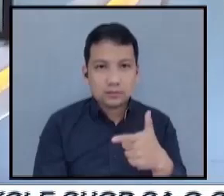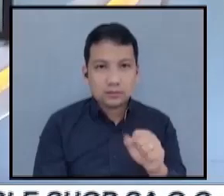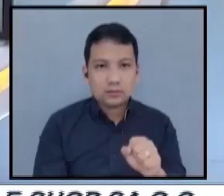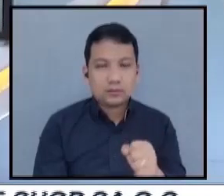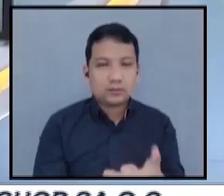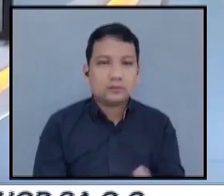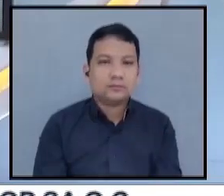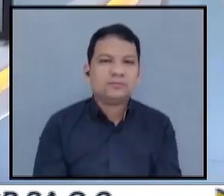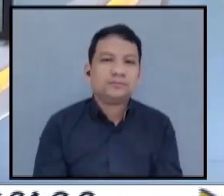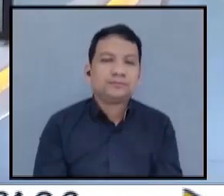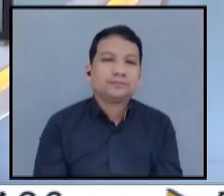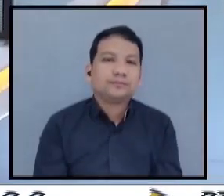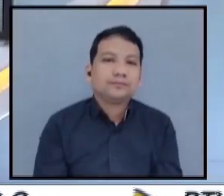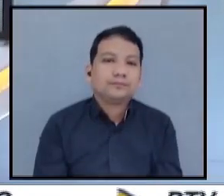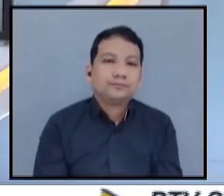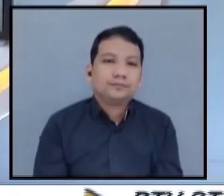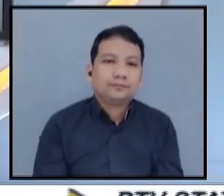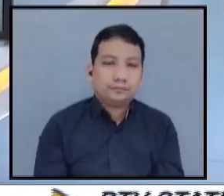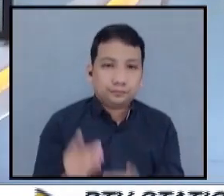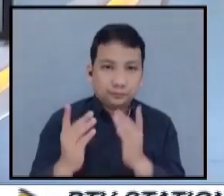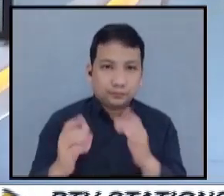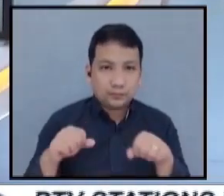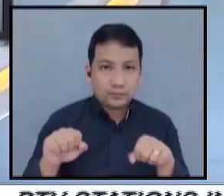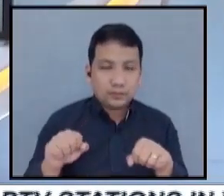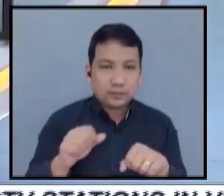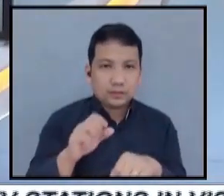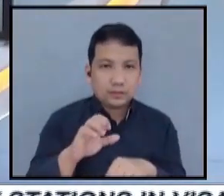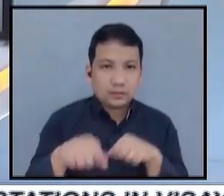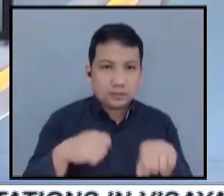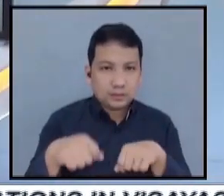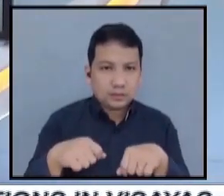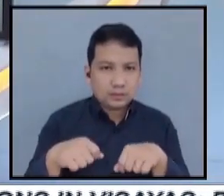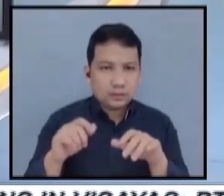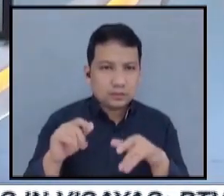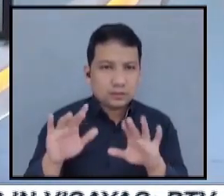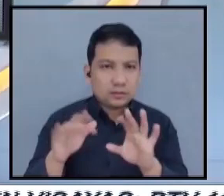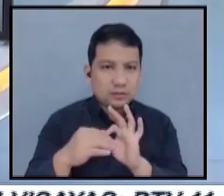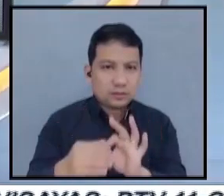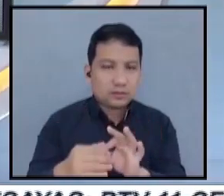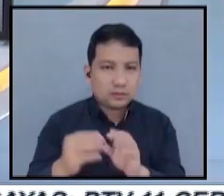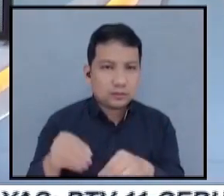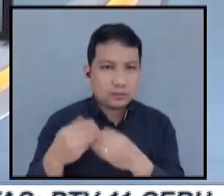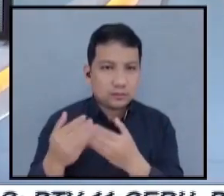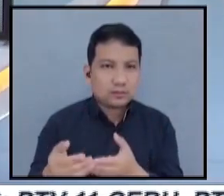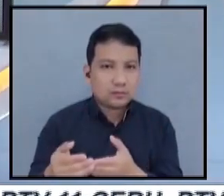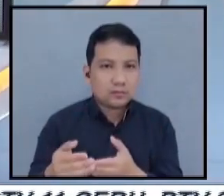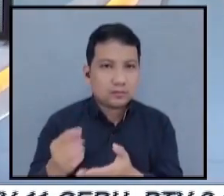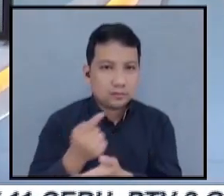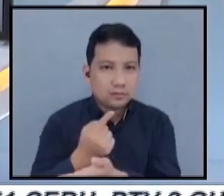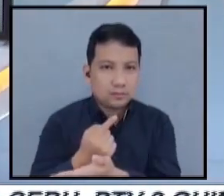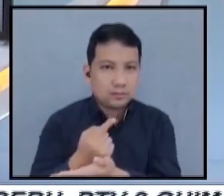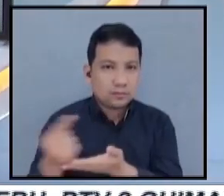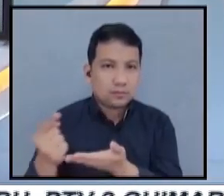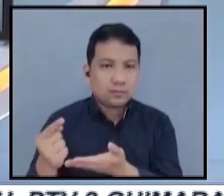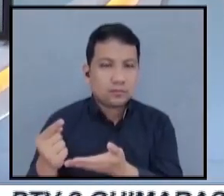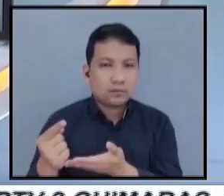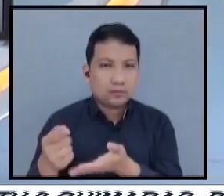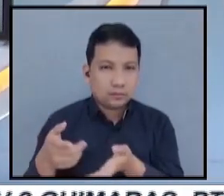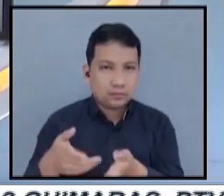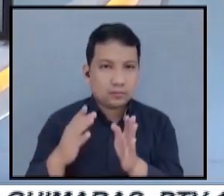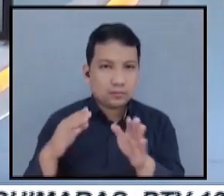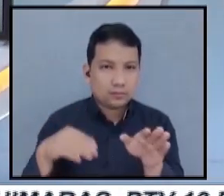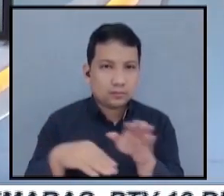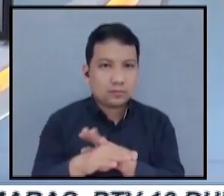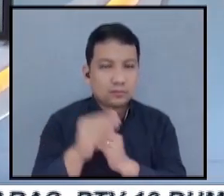Mga driver ng e-bike, e-trike at ilang pang light vehicles, binigyan pa ng isang linggong palugit na makadaan sa mga pangunahing lansangan sa